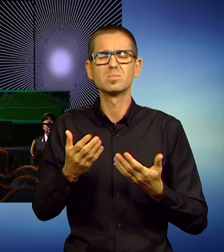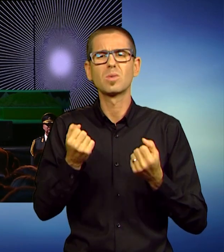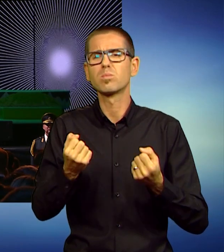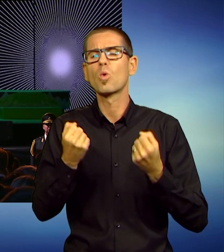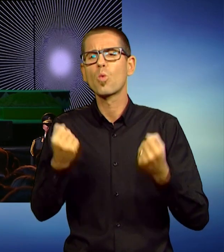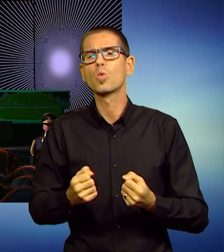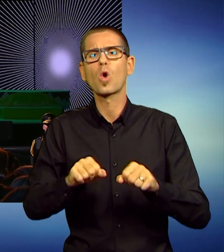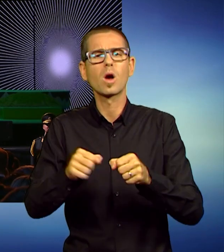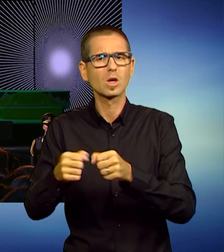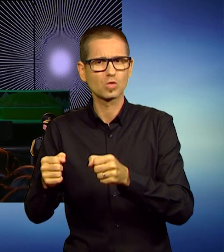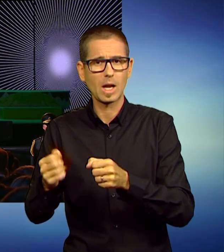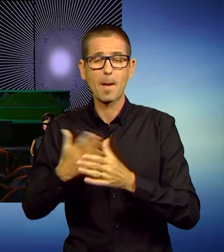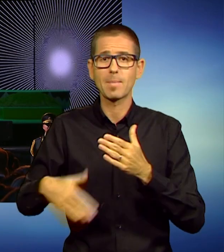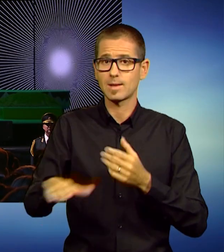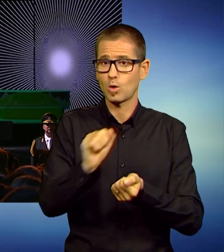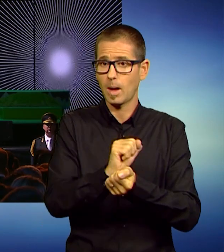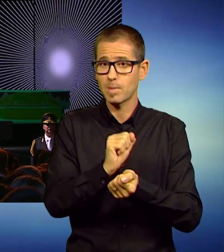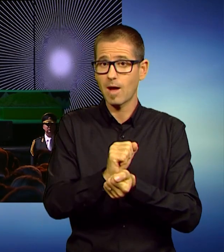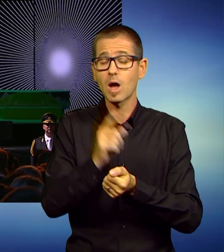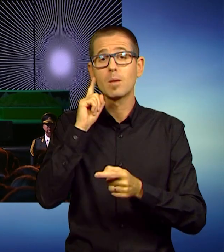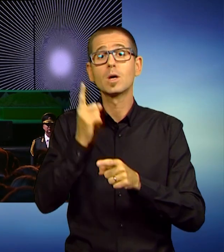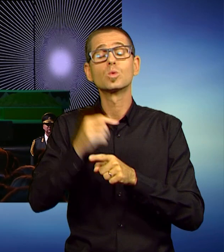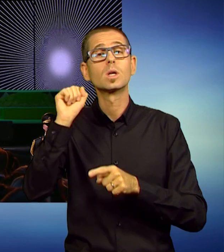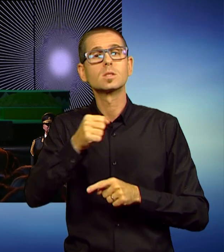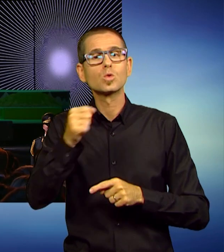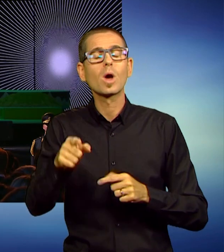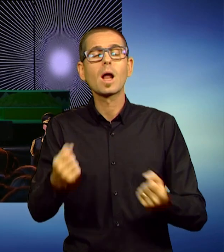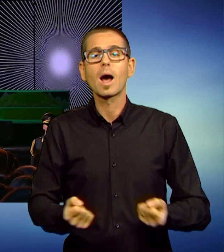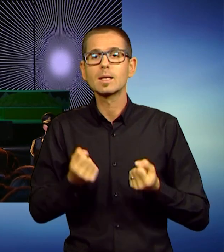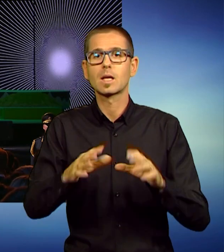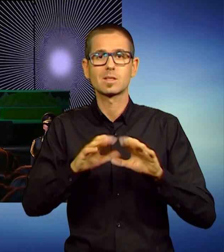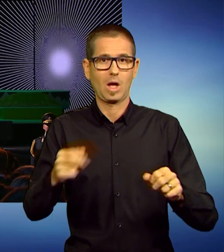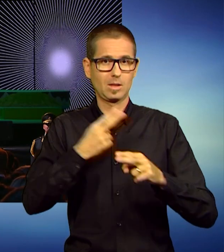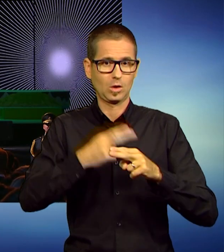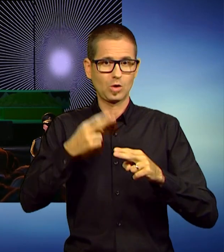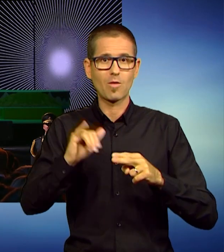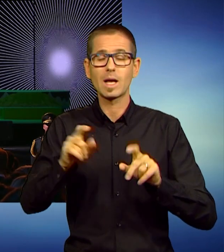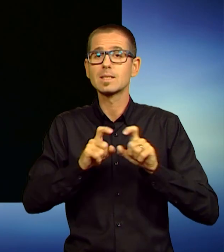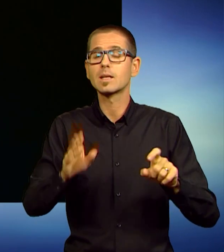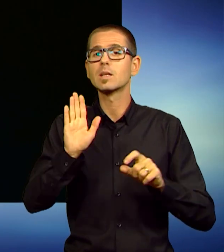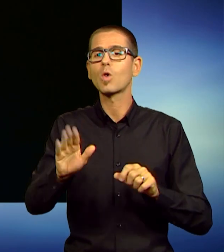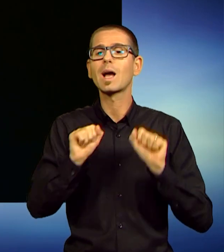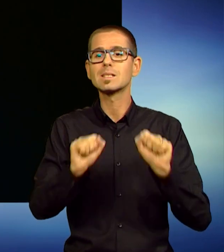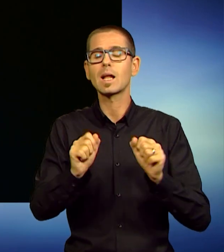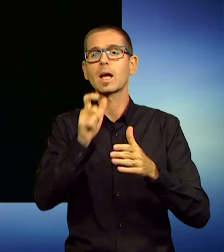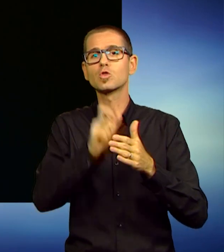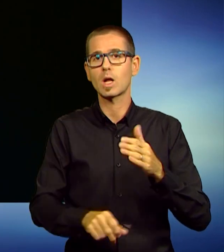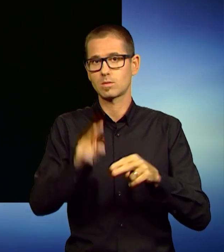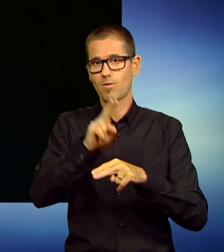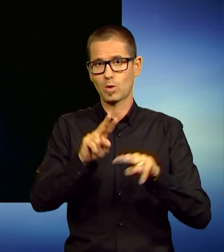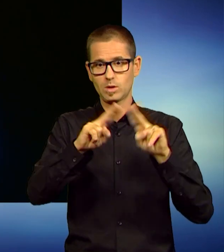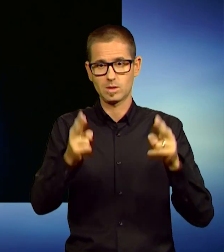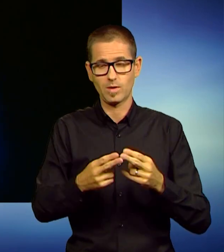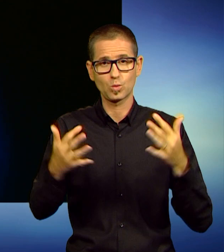kršenje mednarodnega prava. Tudi zato, ker agresijo izvaja država, ki je zaradi svojega stalnega članstva v Varnostnem